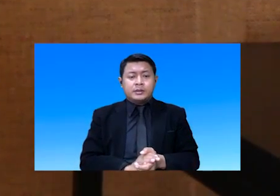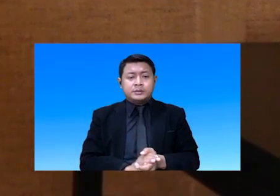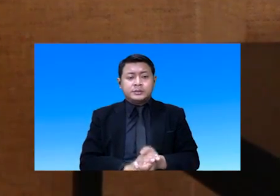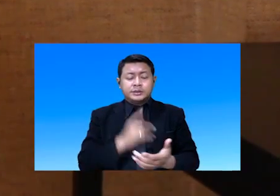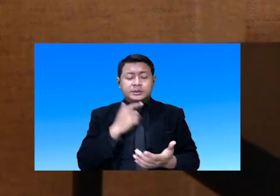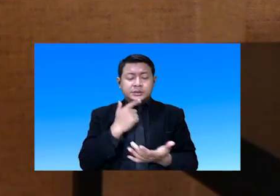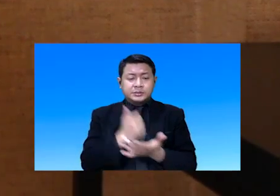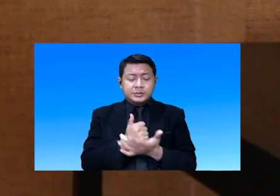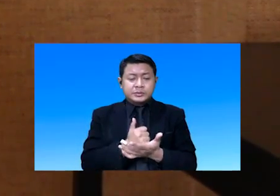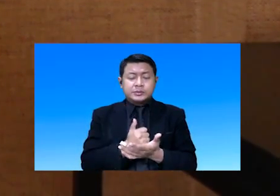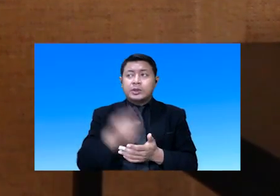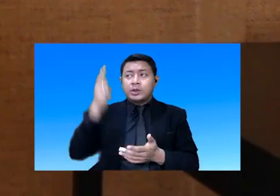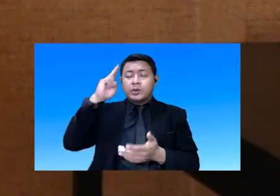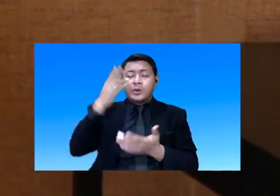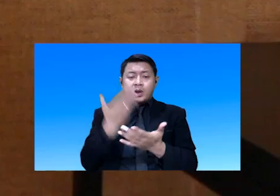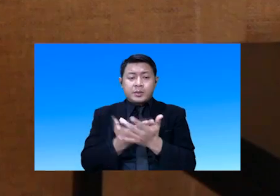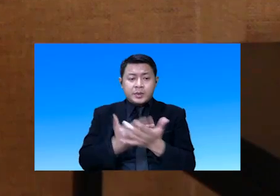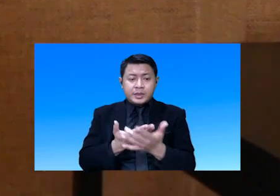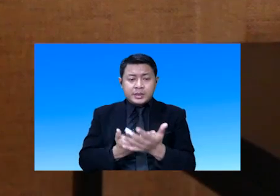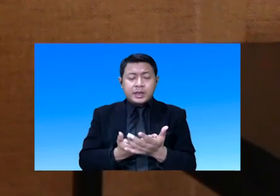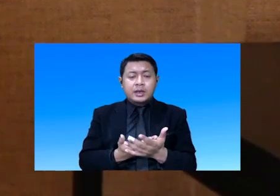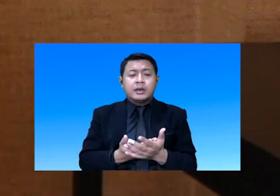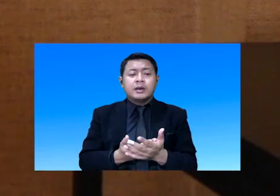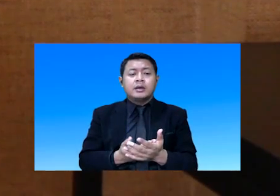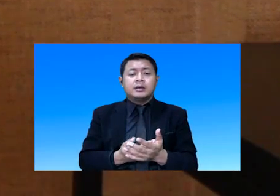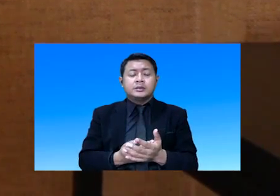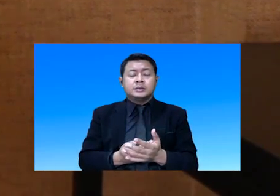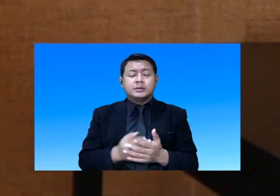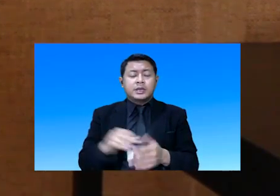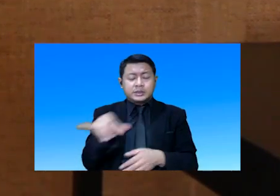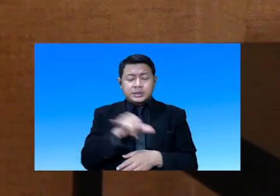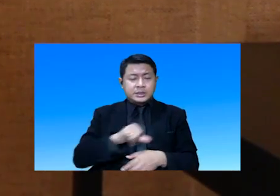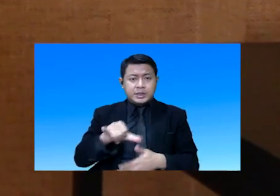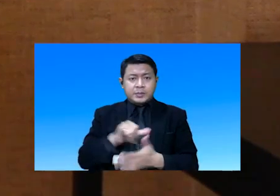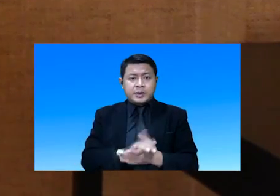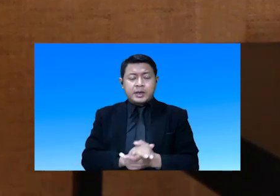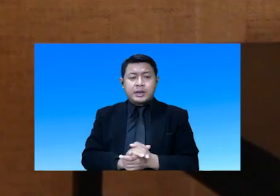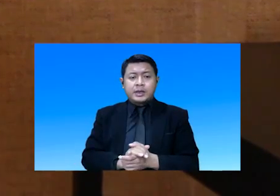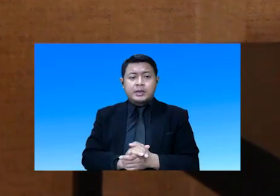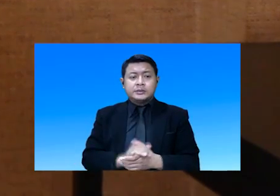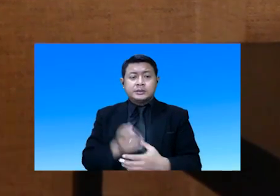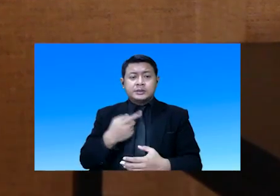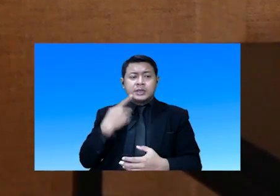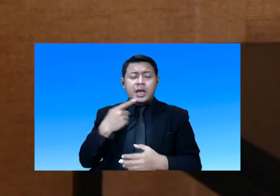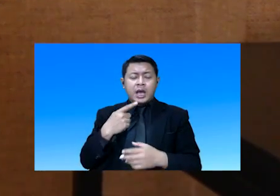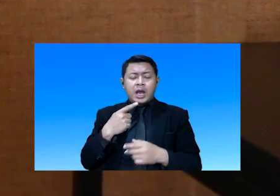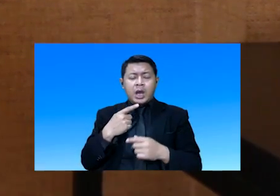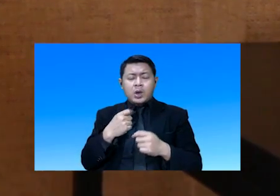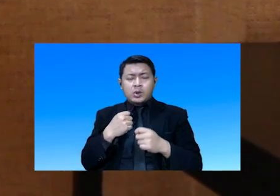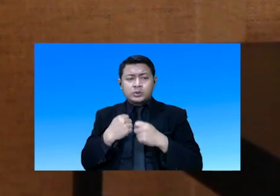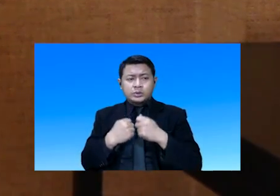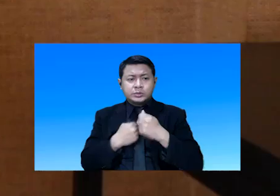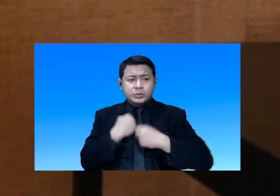yang diinginkan Tuhan dan juga diinginkan oleh teman-teman dan diinginkan juga oleh sesama. Jadi sejatinya kita harus mengejar ini sebenarnya teman-teman,